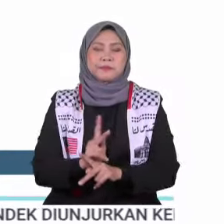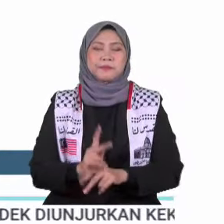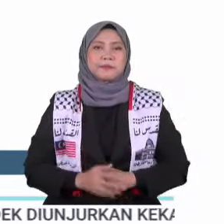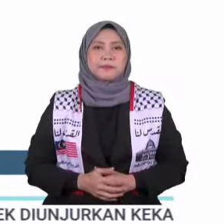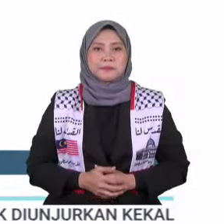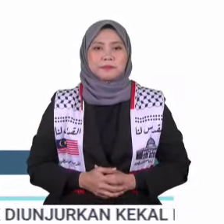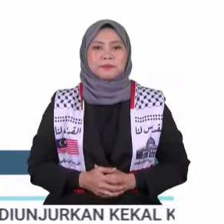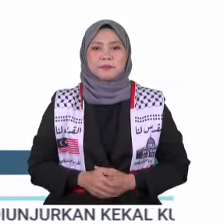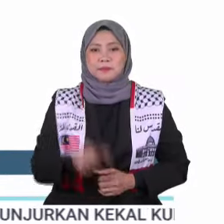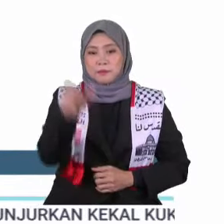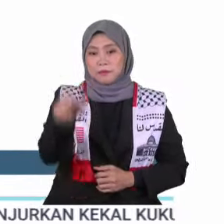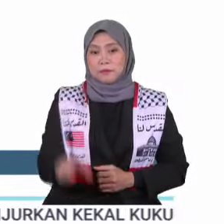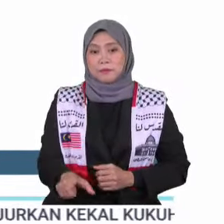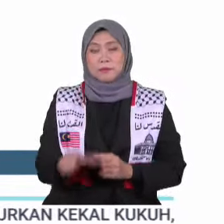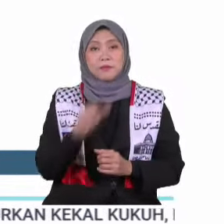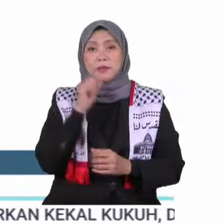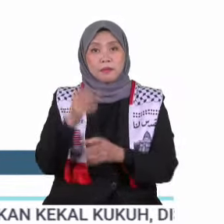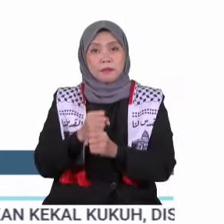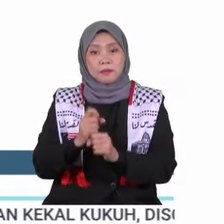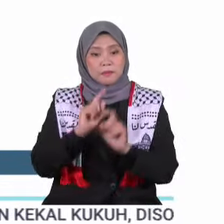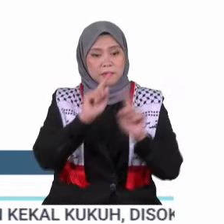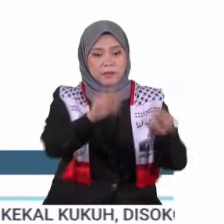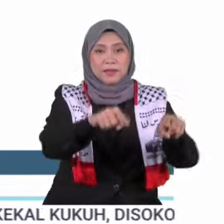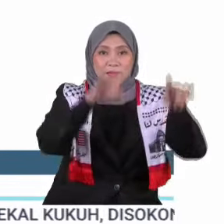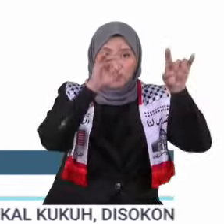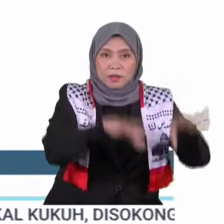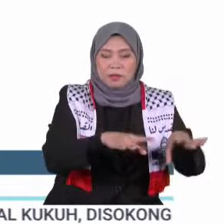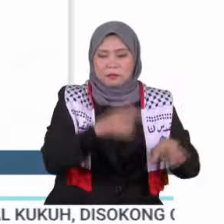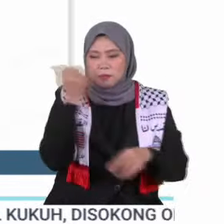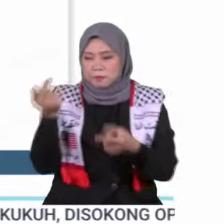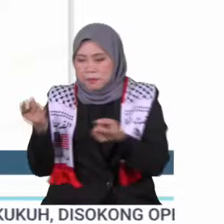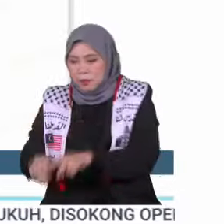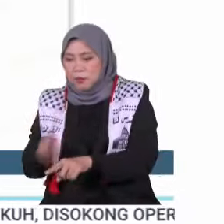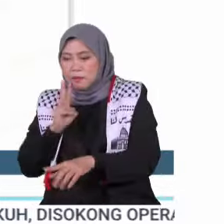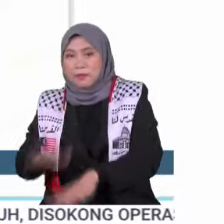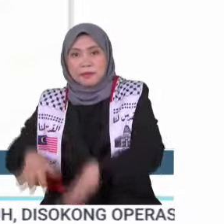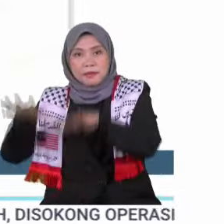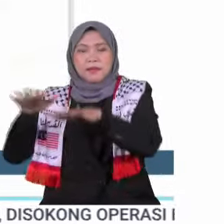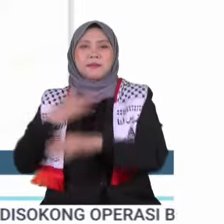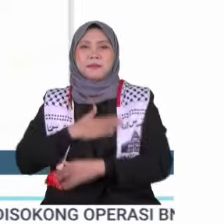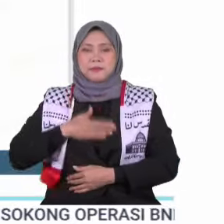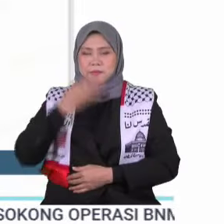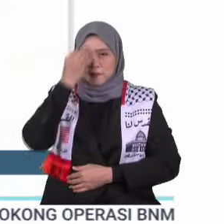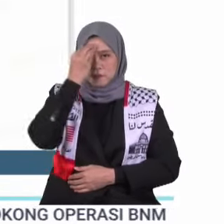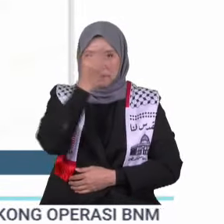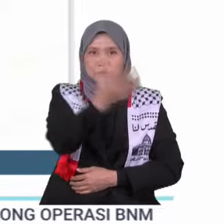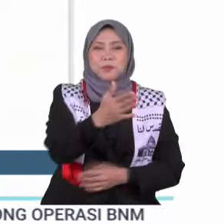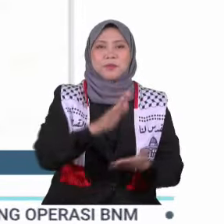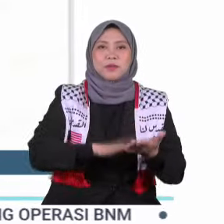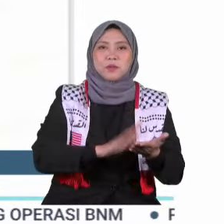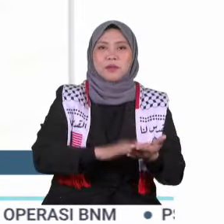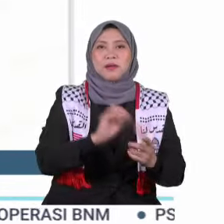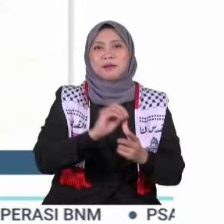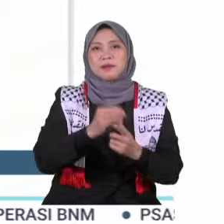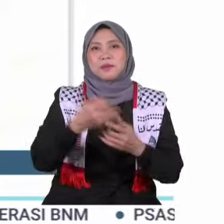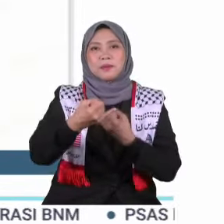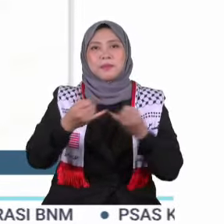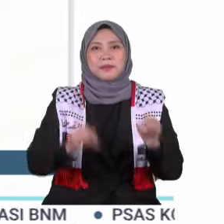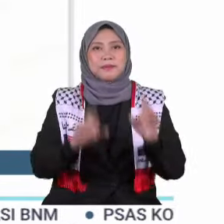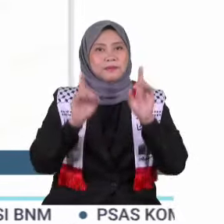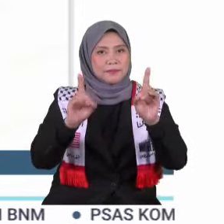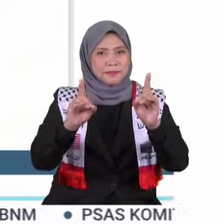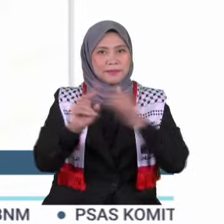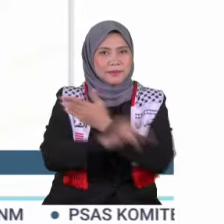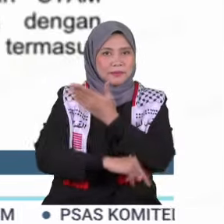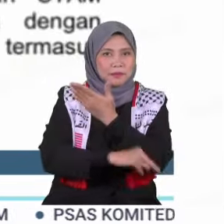keutamaan calon yang tidak dapat hadir peperiksaan akibat bencana diminta segera memaklumkannya kepada pihak sekolah atau jabatan pendidikan